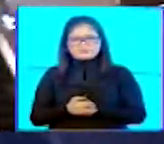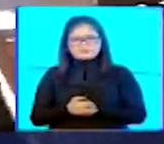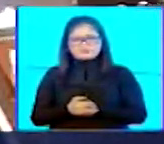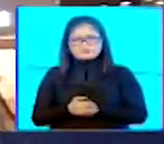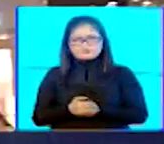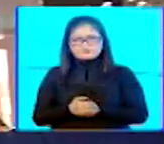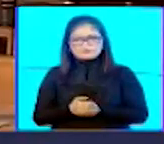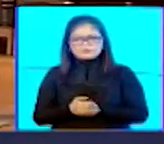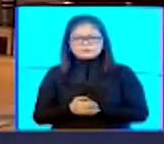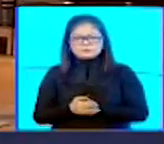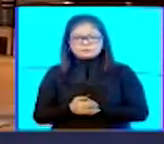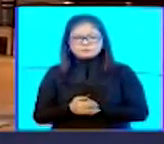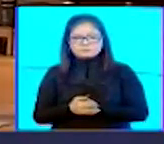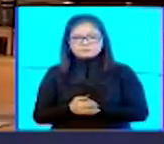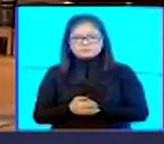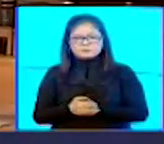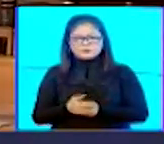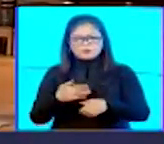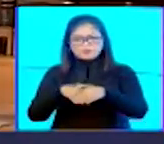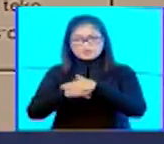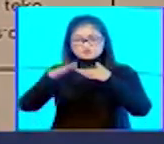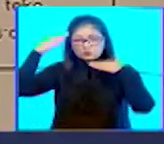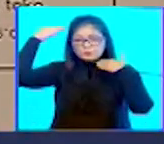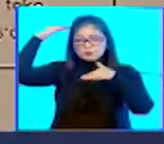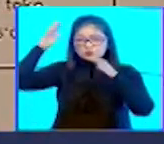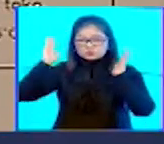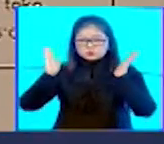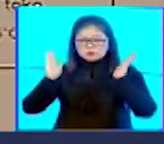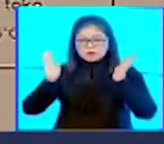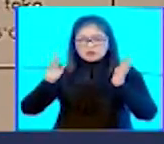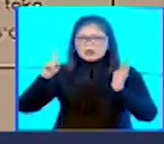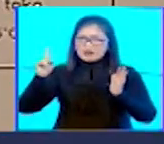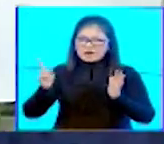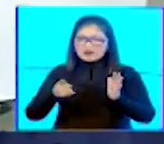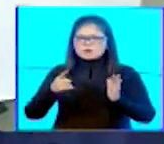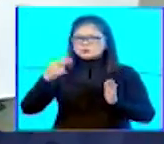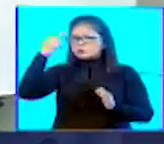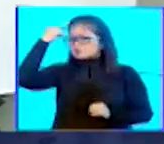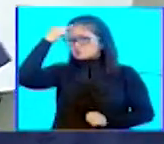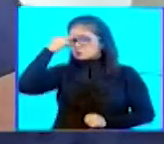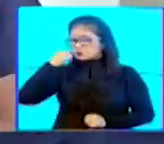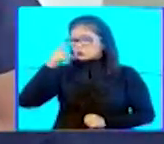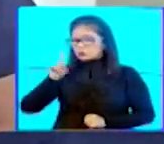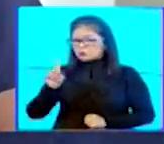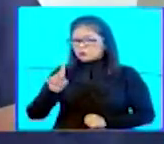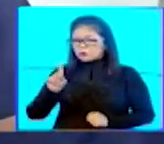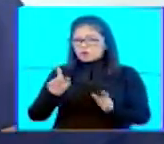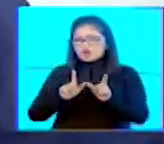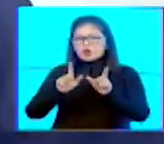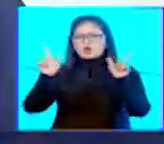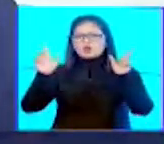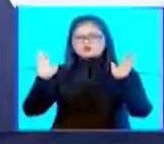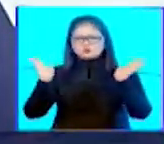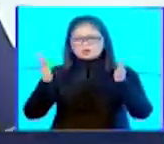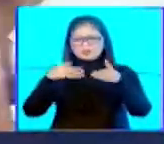Nah pemirsa, setelah memasuki area mall, saya juga terlebih dahulu harus melakukan pengecekan suhu tubuh dan jika sudah lolos, saya boleh memasuki area